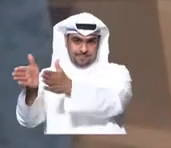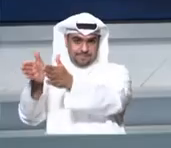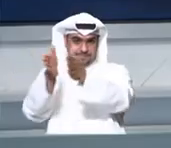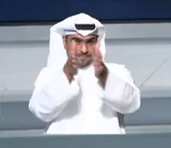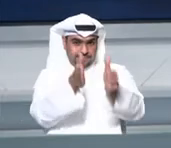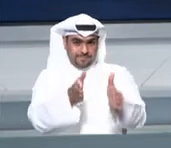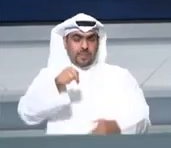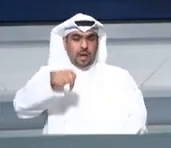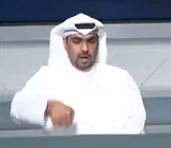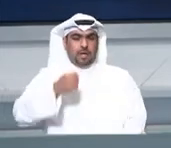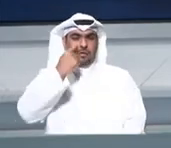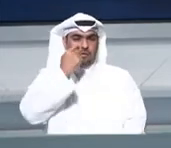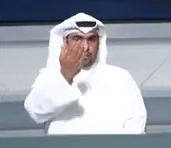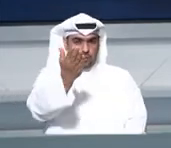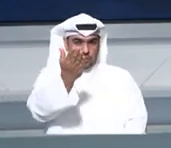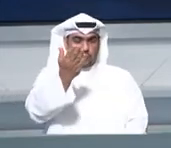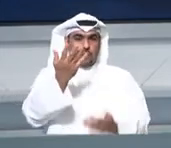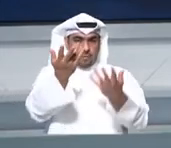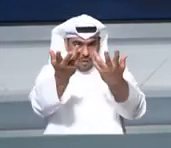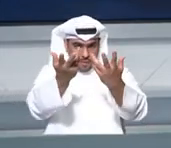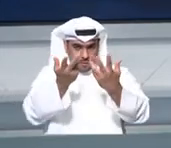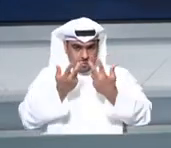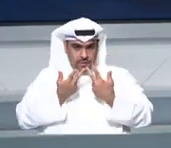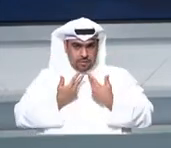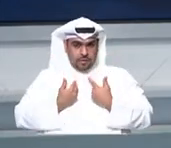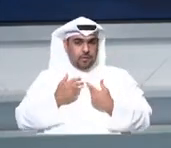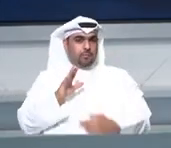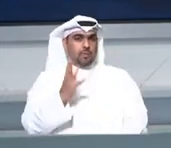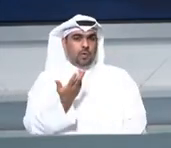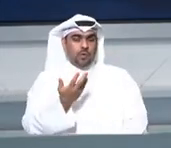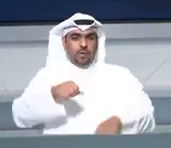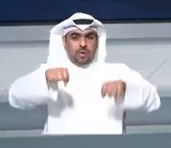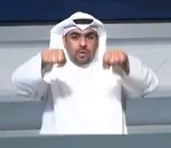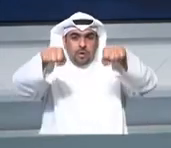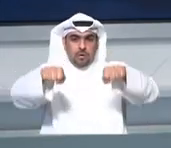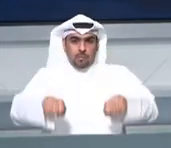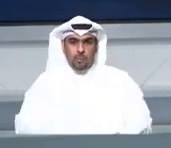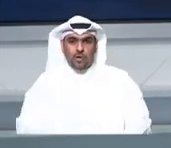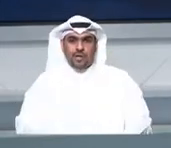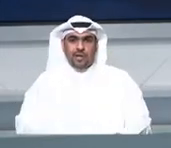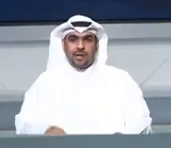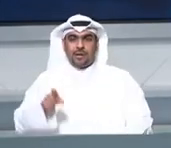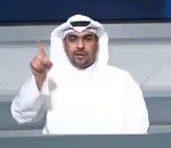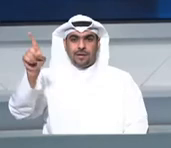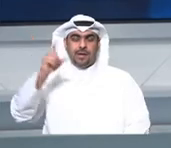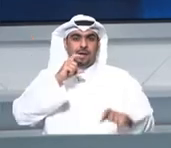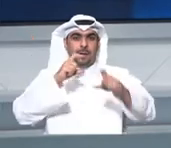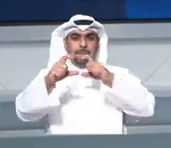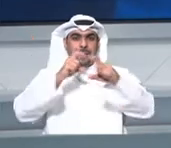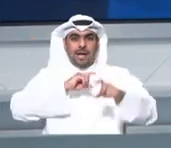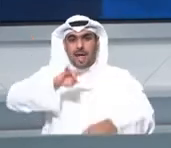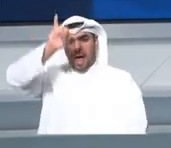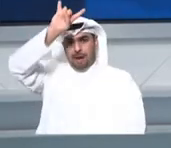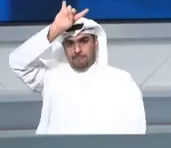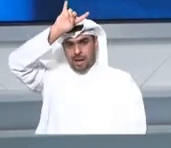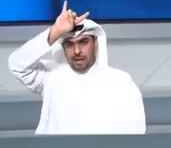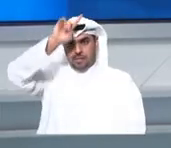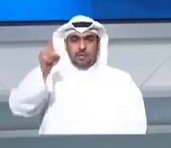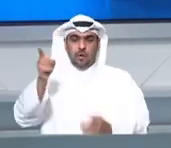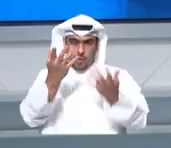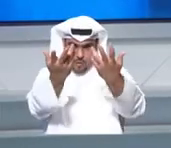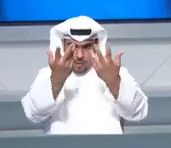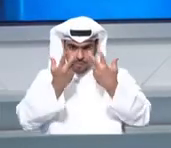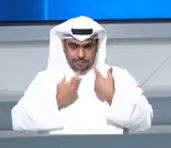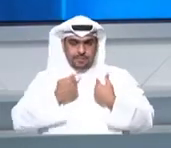هذا الموضوع ينضم إلينا عبر الهاتف مدير إدارة الأعمال المصرفية بالوكالة الأستاذة ريم محمد